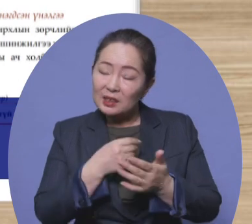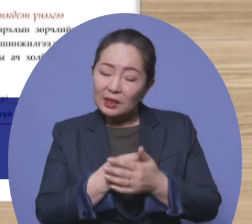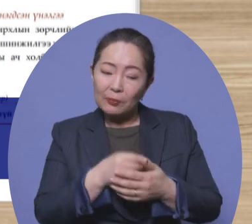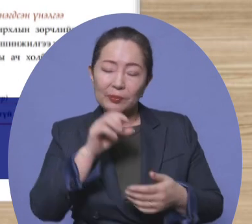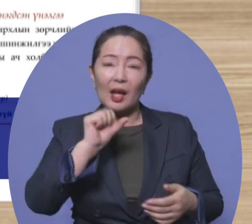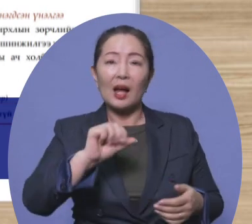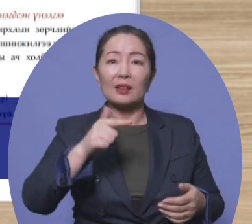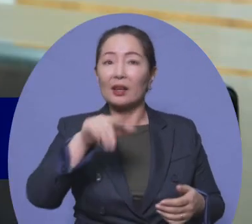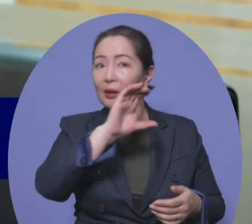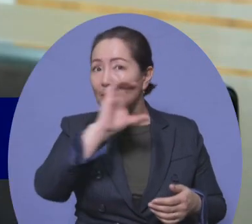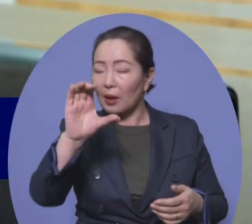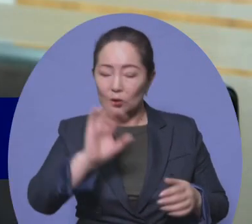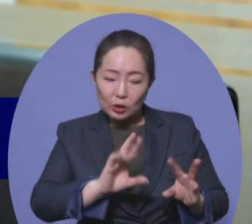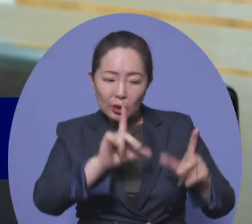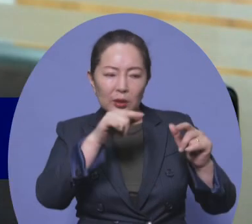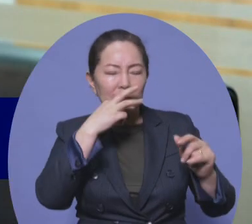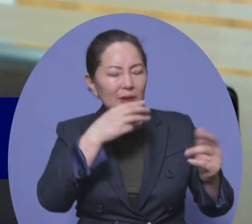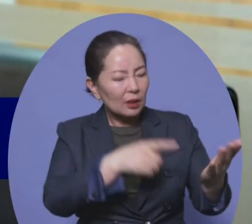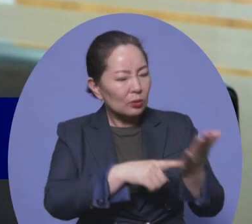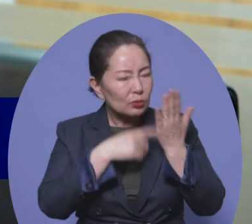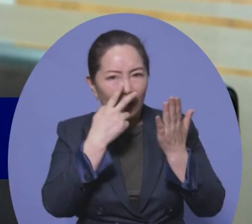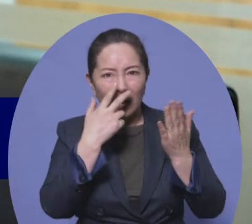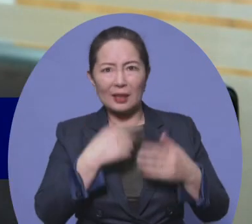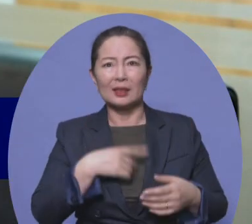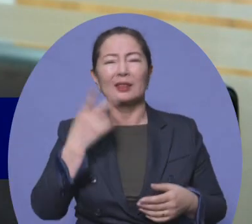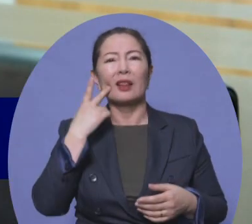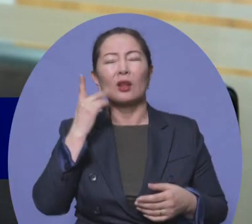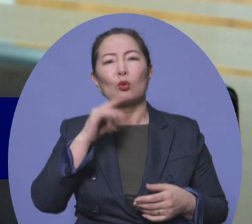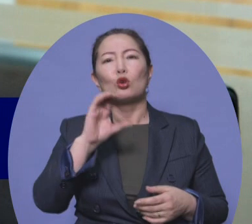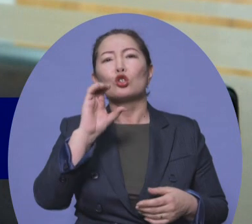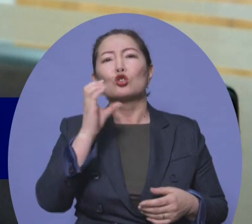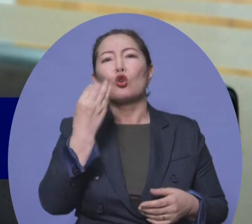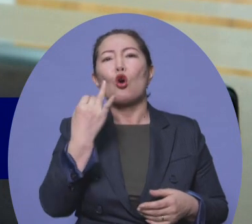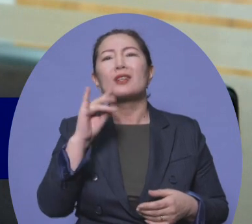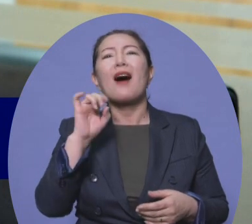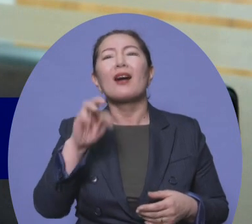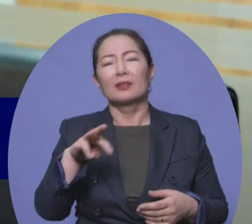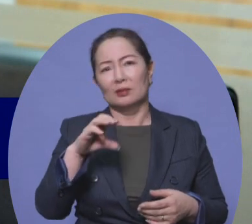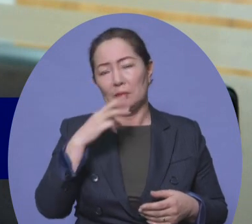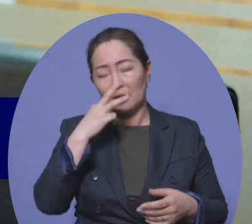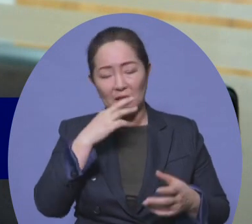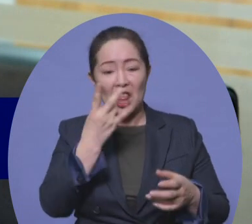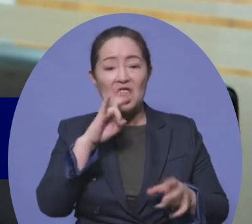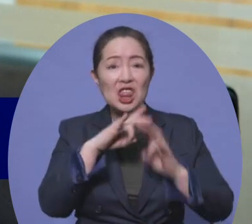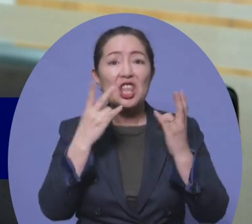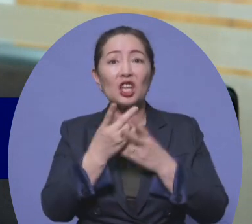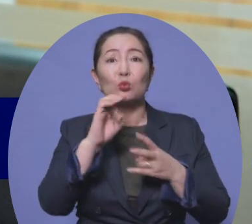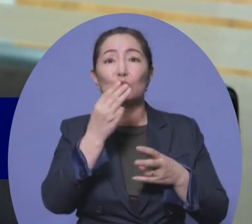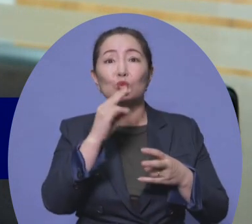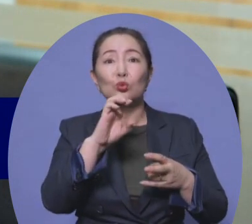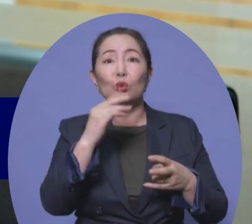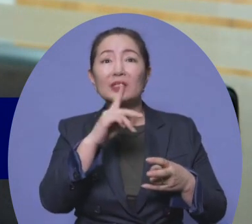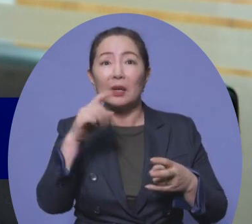танай авлигалтад тэмцэх гэсэн соёлын гэрэлх мэдээлэл хаанаас илүү төлөвөө авч байгаа нөхөд дийлийнх нь бол сошиал медиа болон нийгмийн сүлжээ эзэгч. А тэгээ нийгмийн